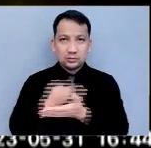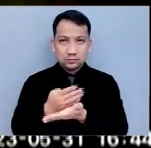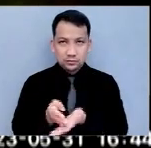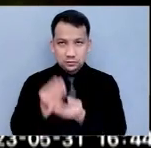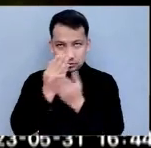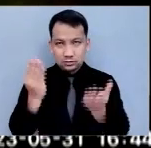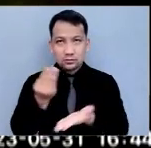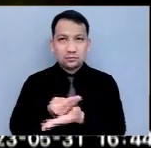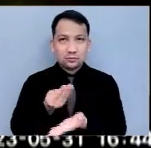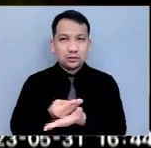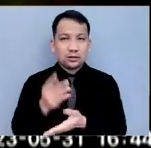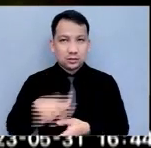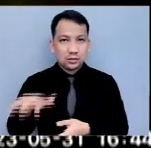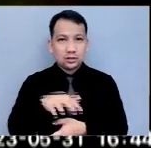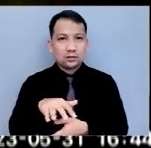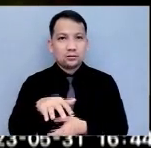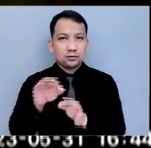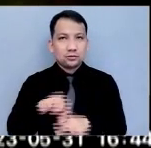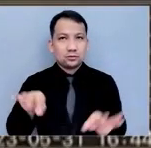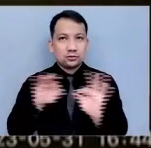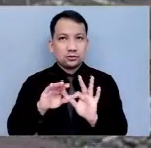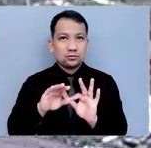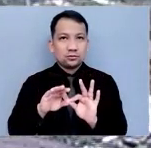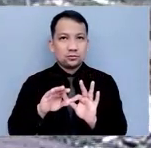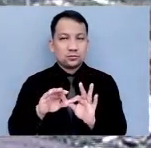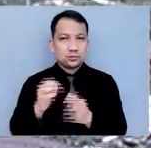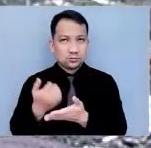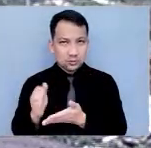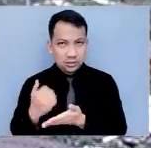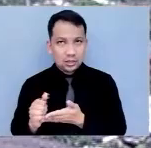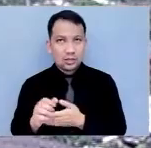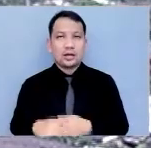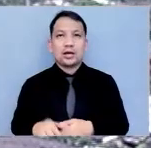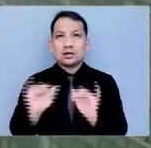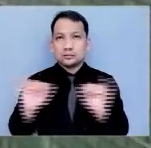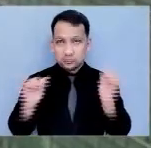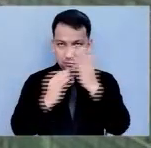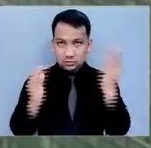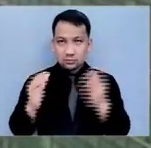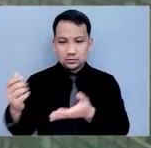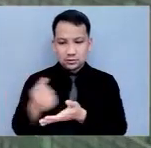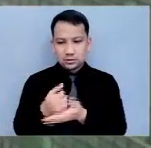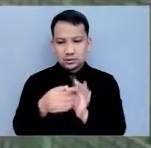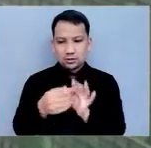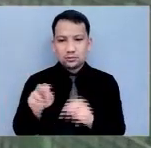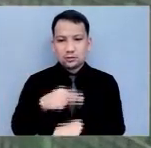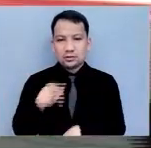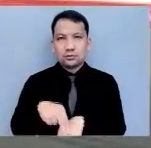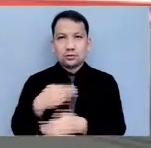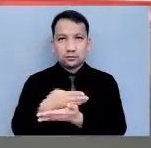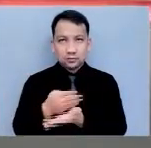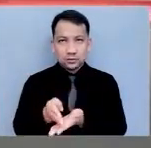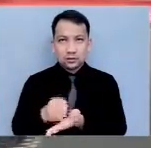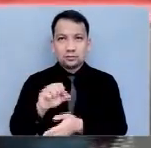salapi para sa mga importanteng gastusin ito. Paliwanag niya, kukunin kasi sa national budget ang seed